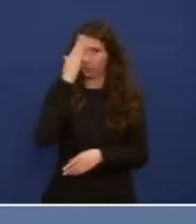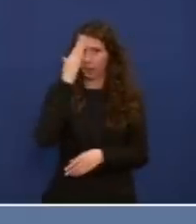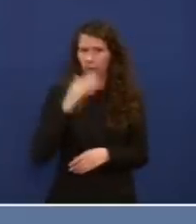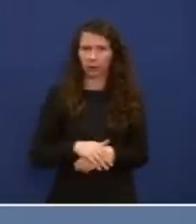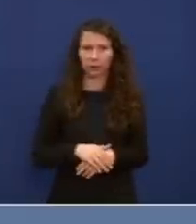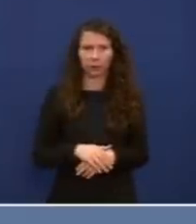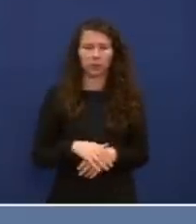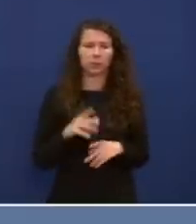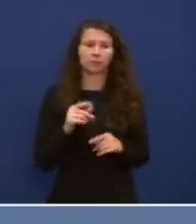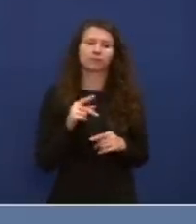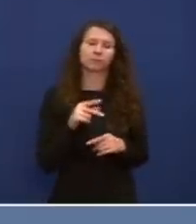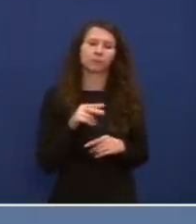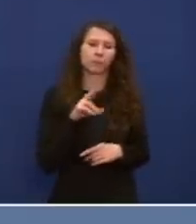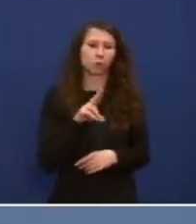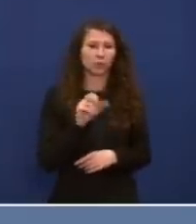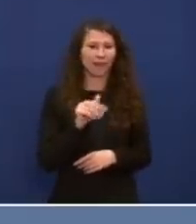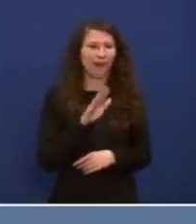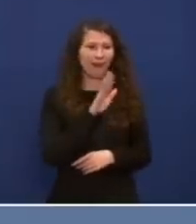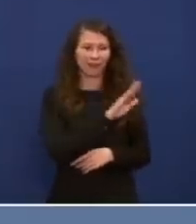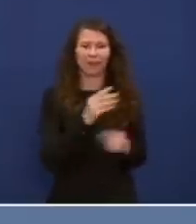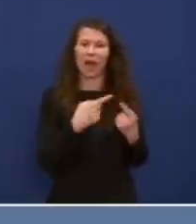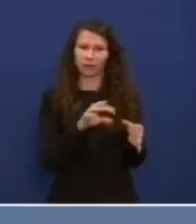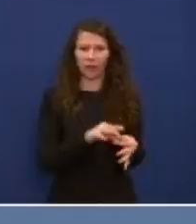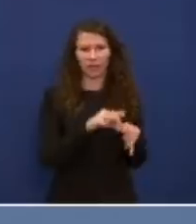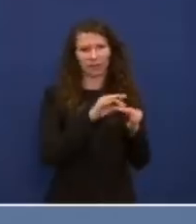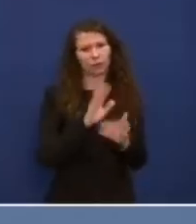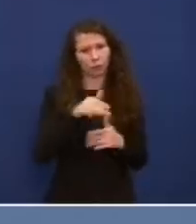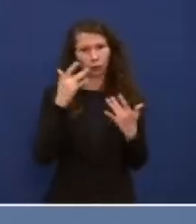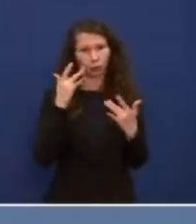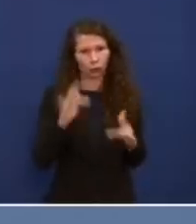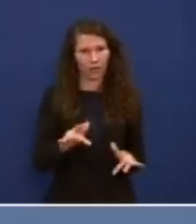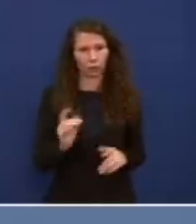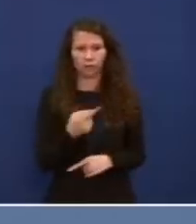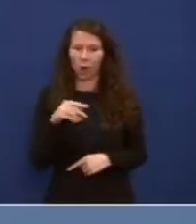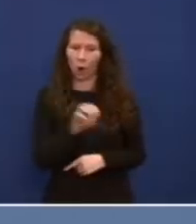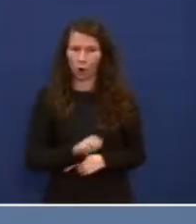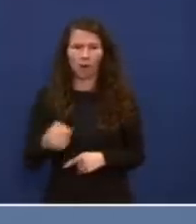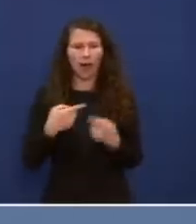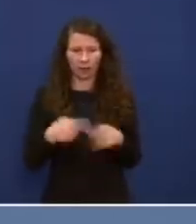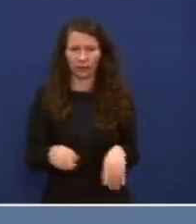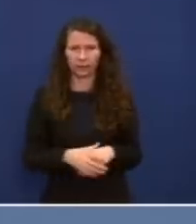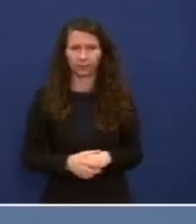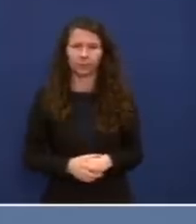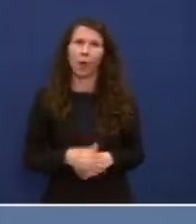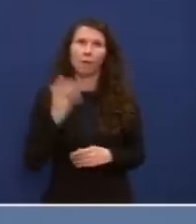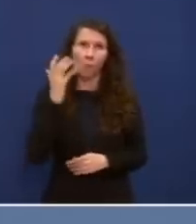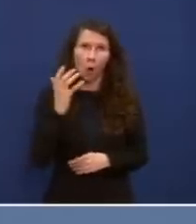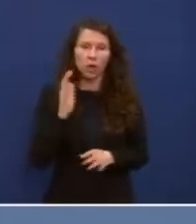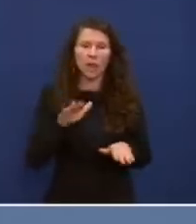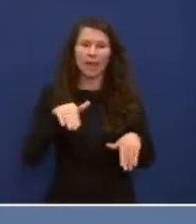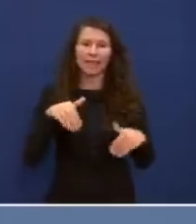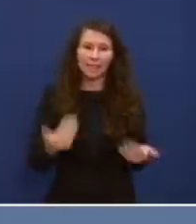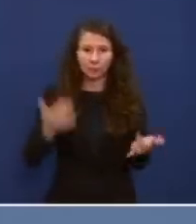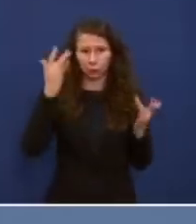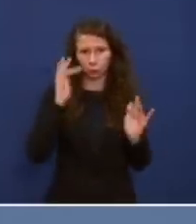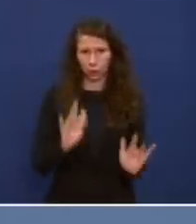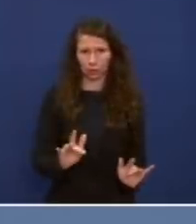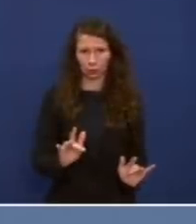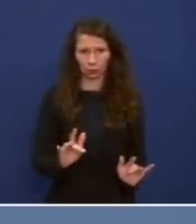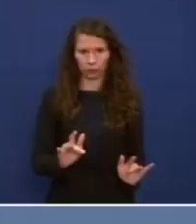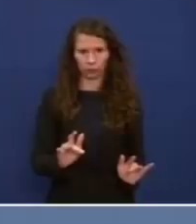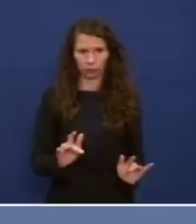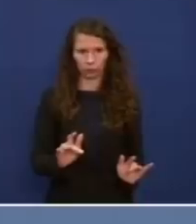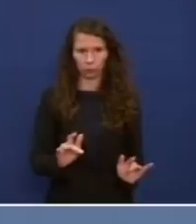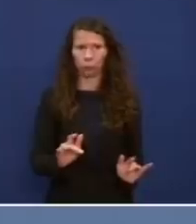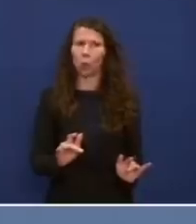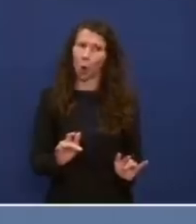Ansatz als die Vereinigten Staaten in der Frage der Zulassung. Wenn es eine Zulassung geben sollte, wo wir Stand heute, denke